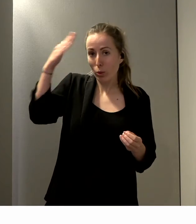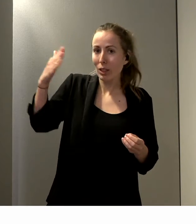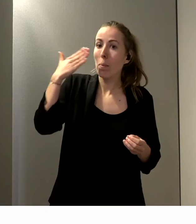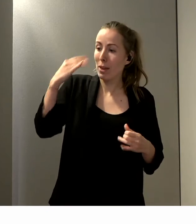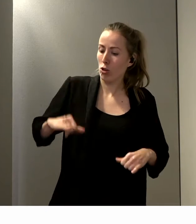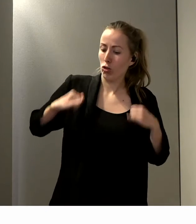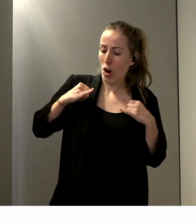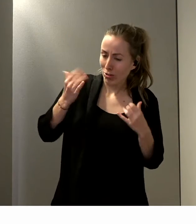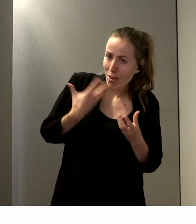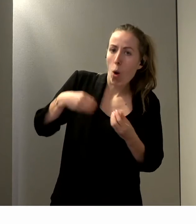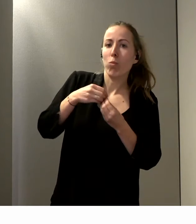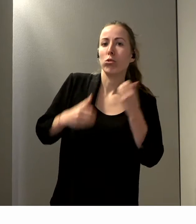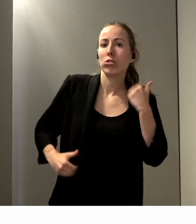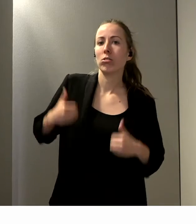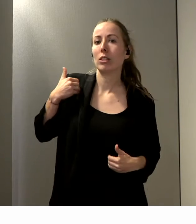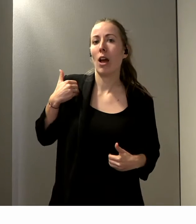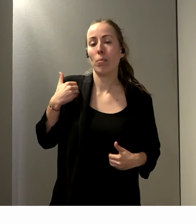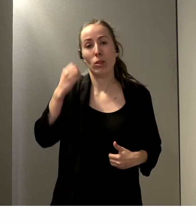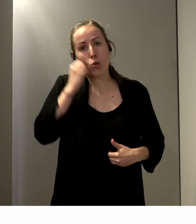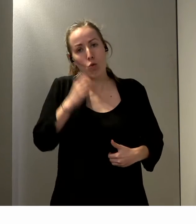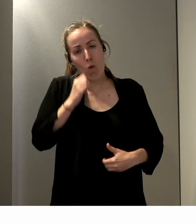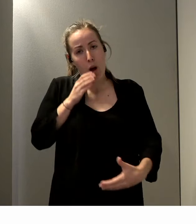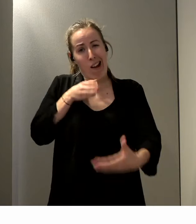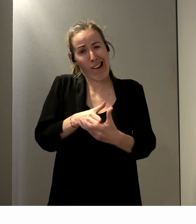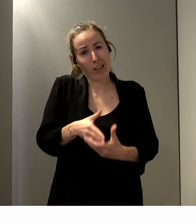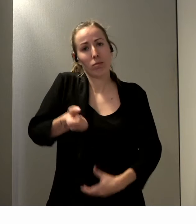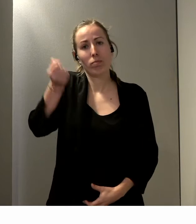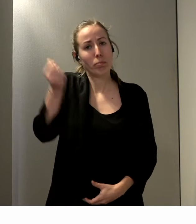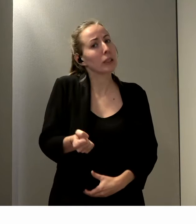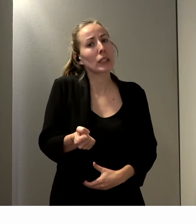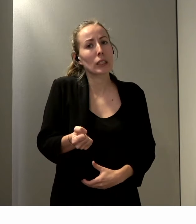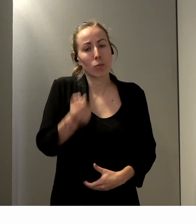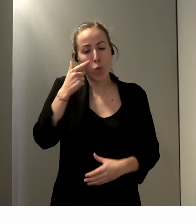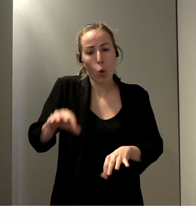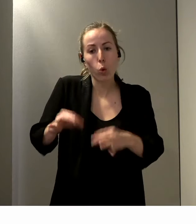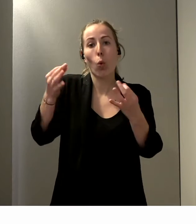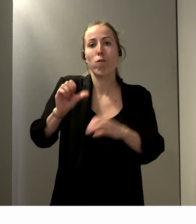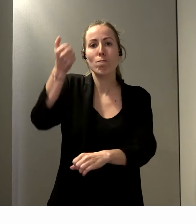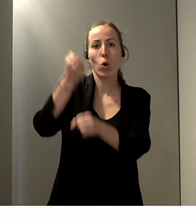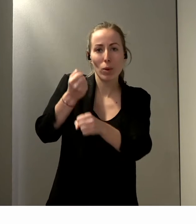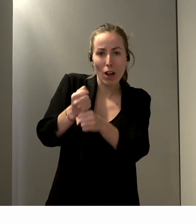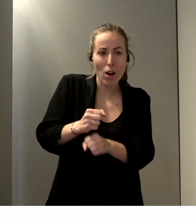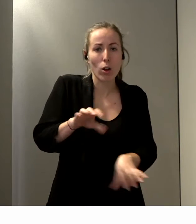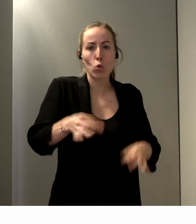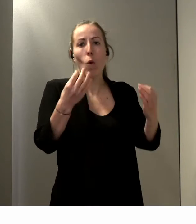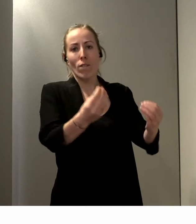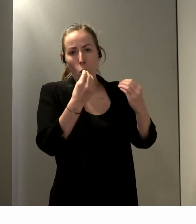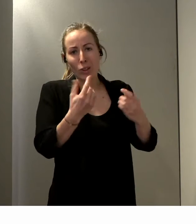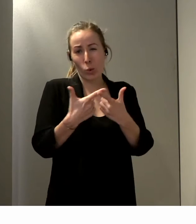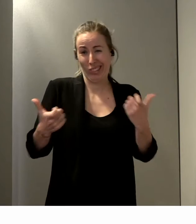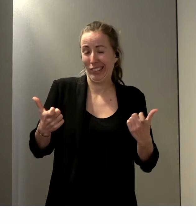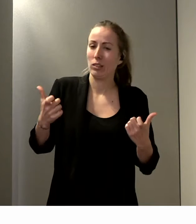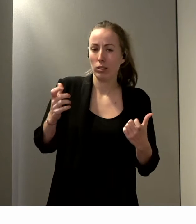plus on a un handicap, souvent on galère un peu plus quand même pour trouver son premier job, pour trouver sa formation, etc. Et